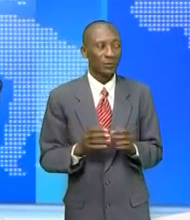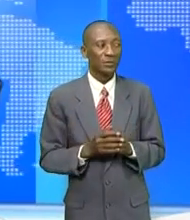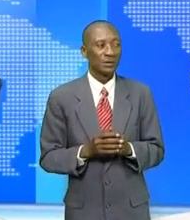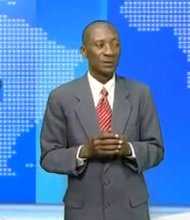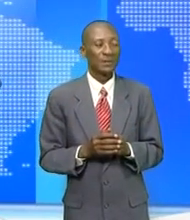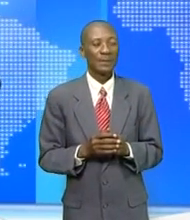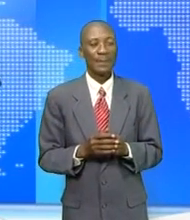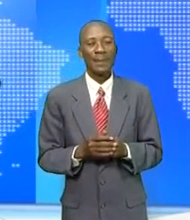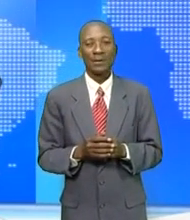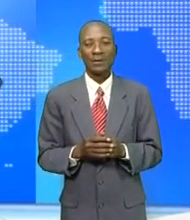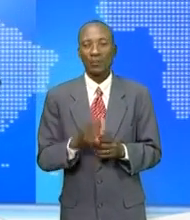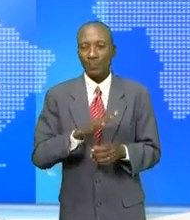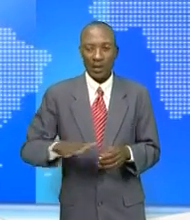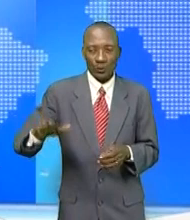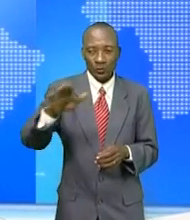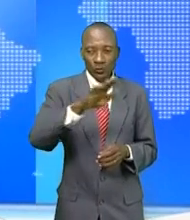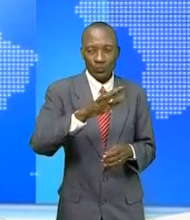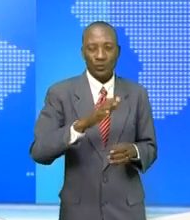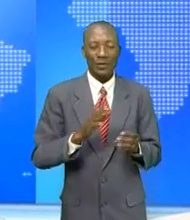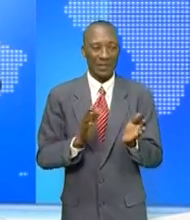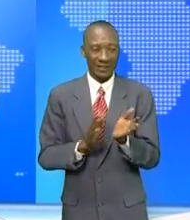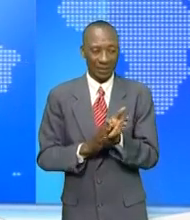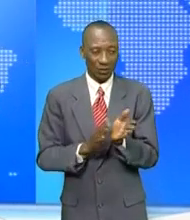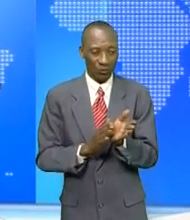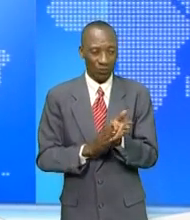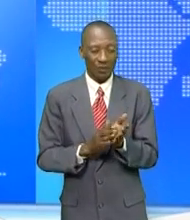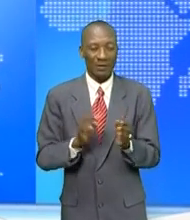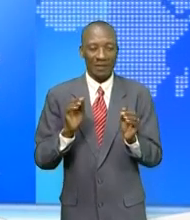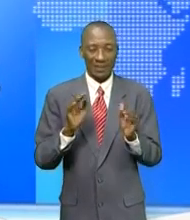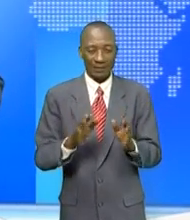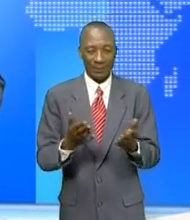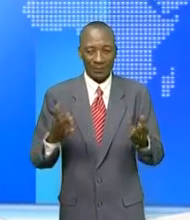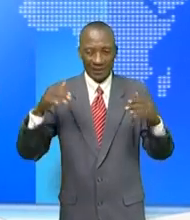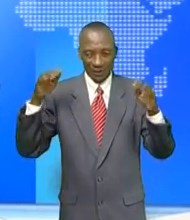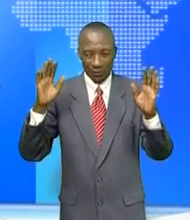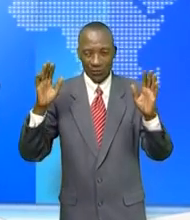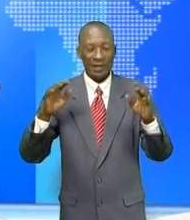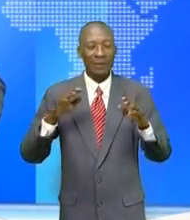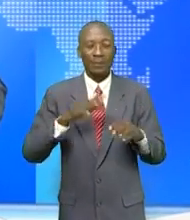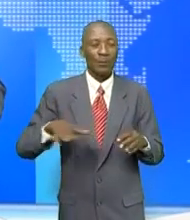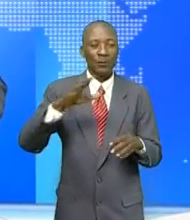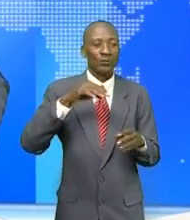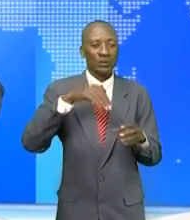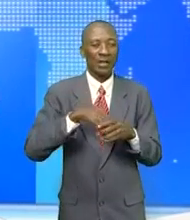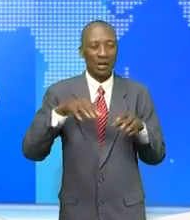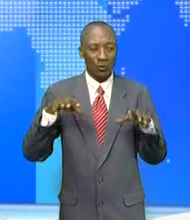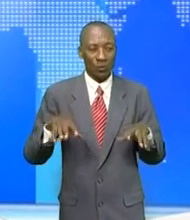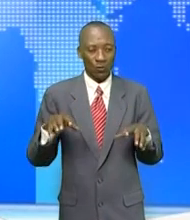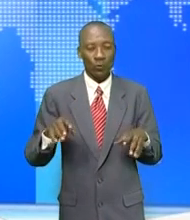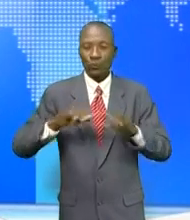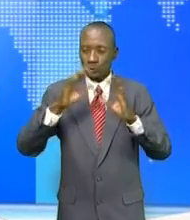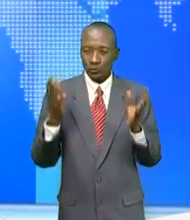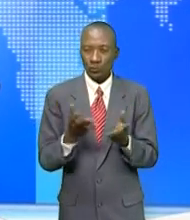l'étendue du territoire national. Cette augmentation qui vise notamment l'amélioration de la qualité de l'enseignement interviendra